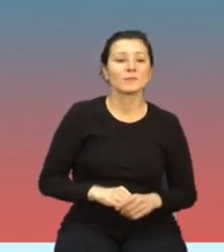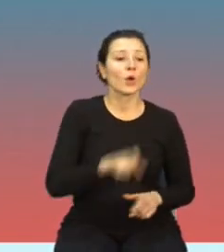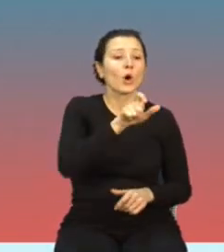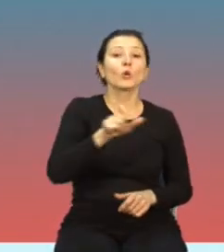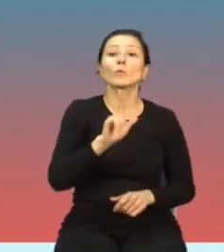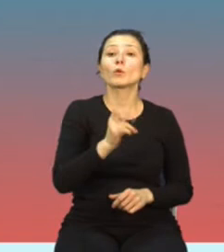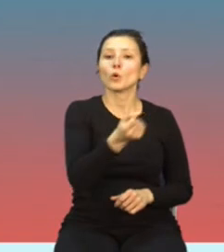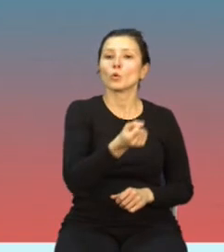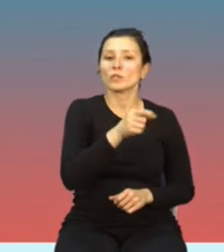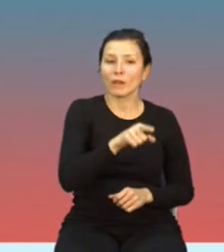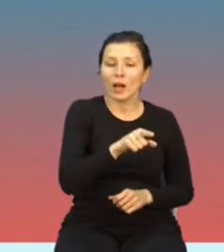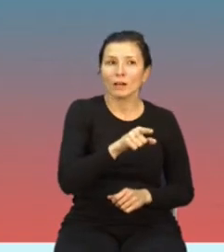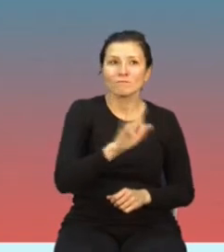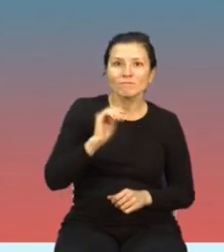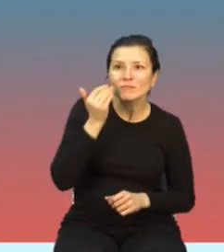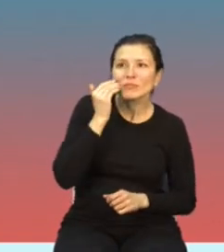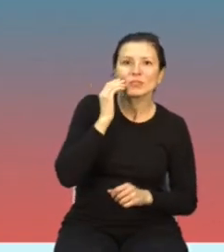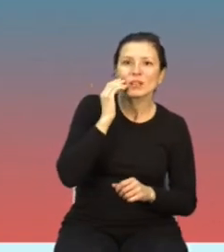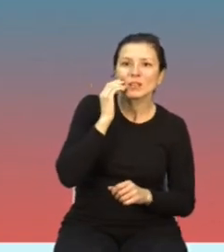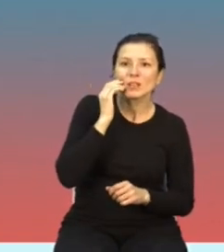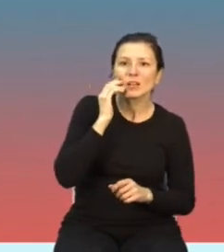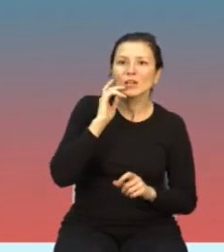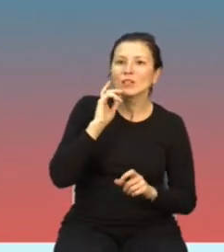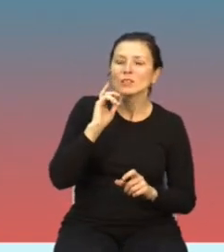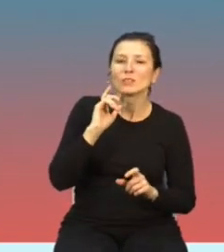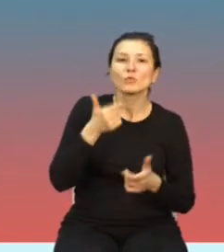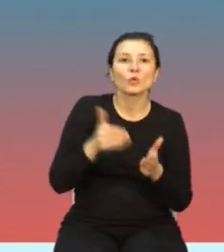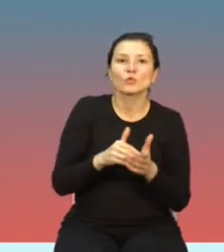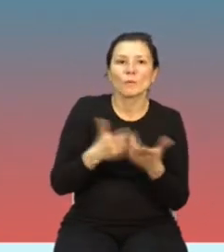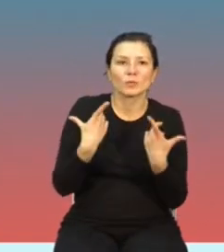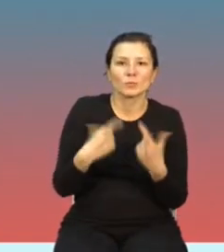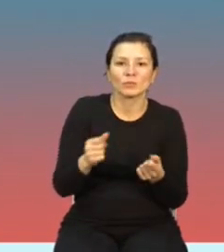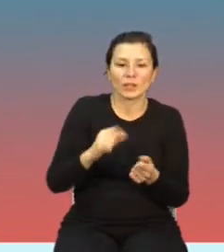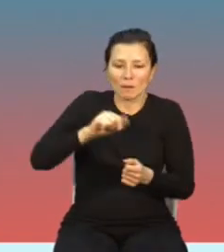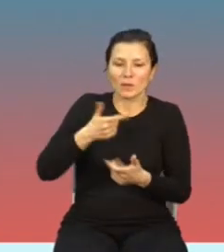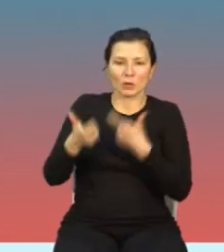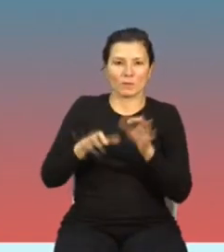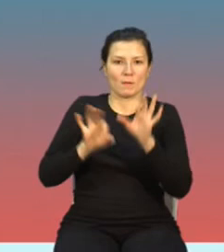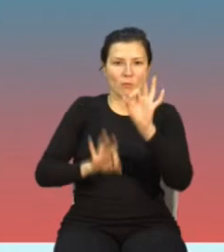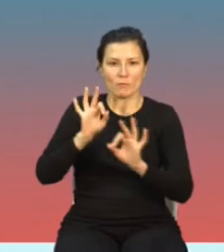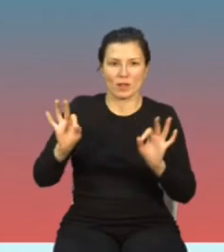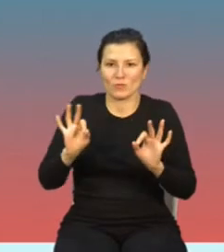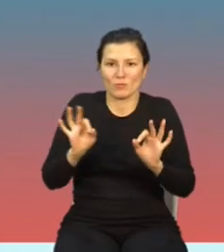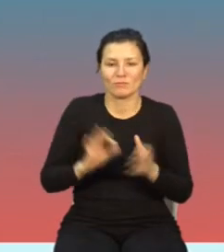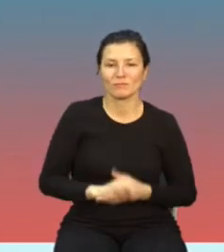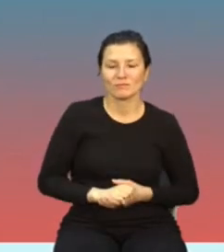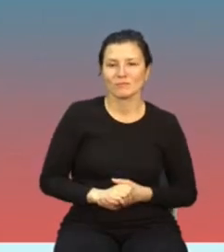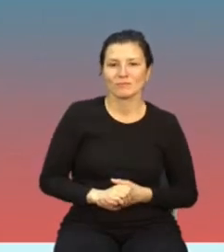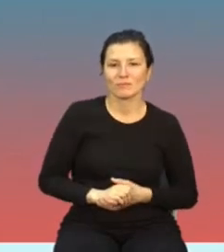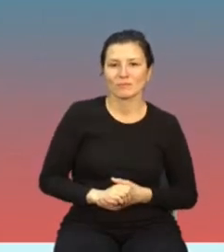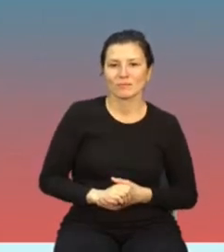użytkownicy dowiadują się o tym, czego należy się spodziewać w tym przypadku, gdy my przeprowadzamy pomiary. I też